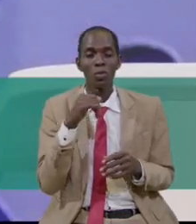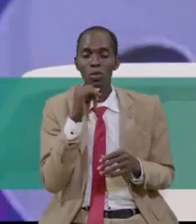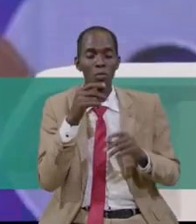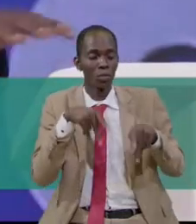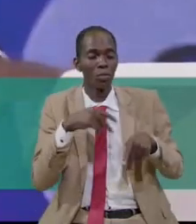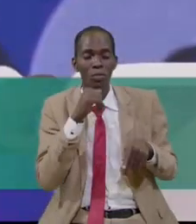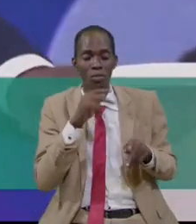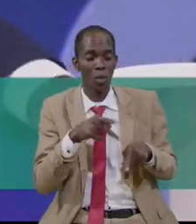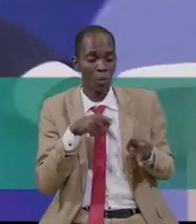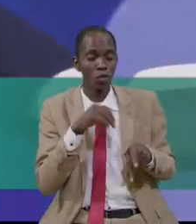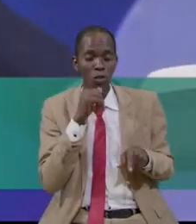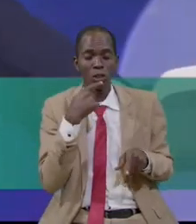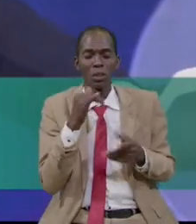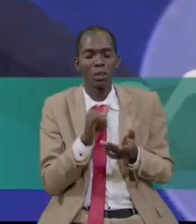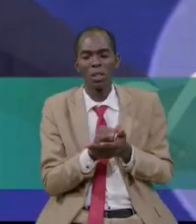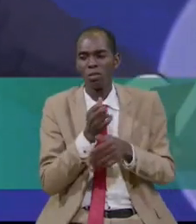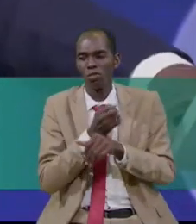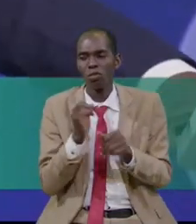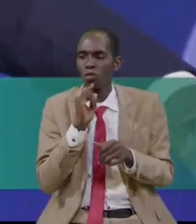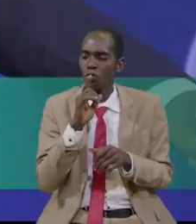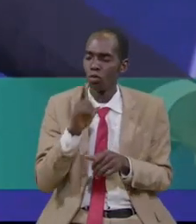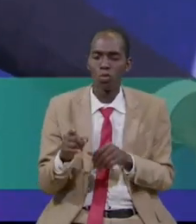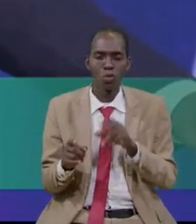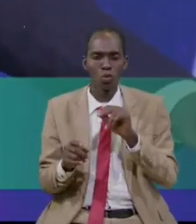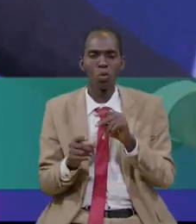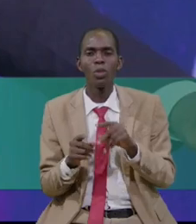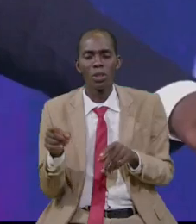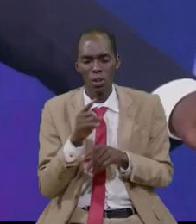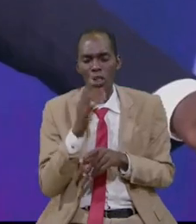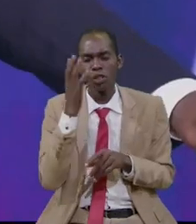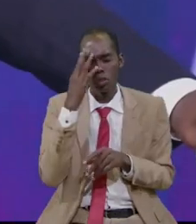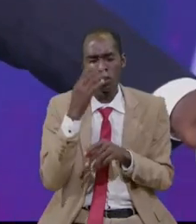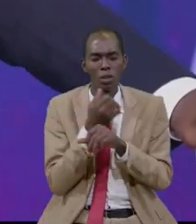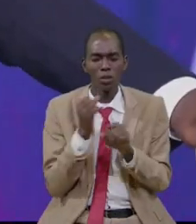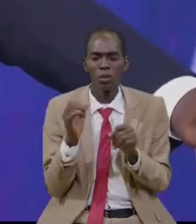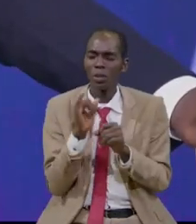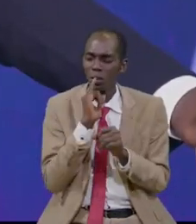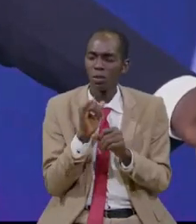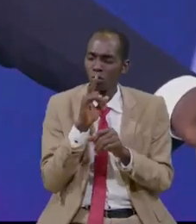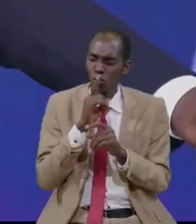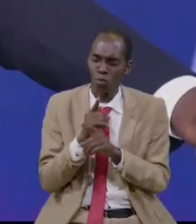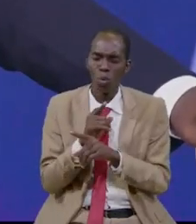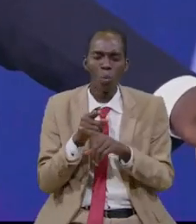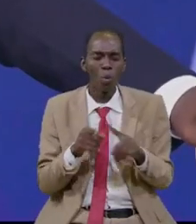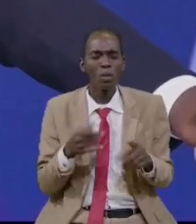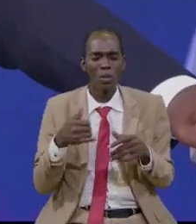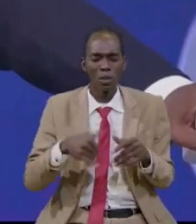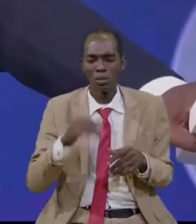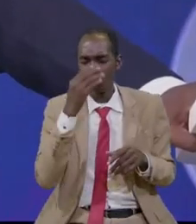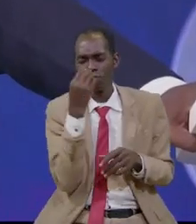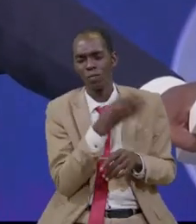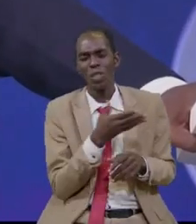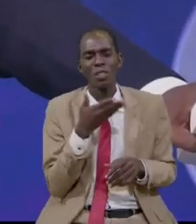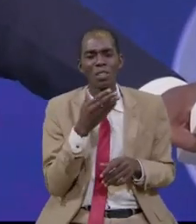de Christ. Ils croient à tout cela, mais ils négligent. Il y a des choses que nous ne rejetons pas